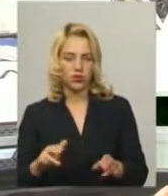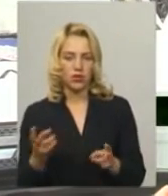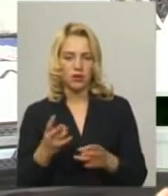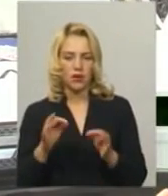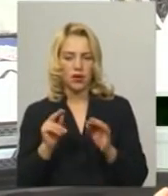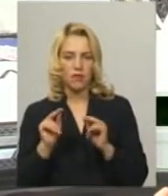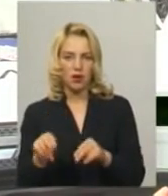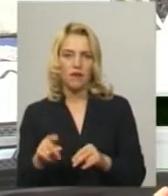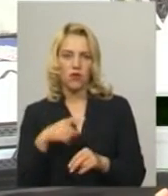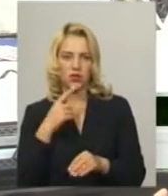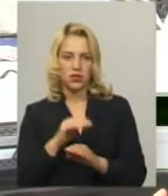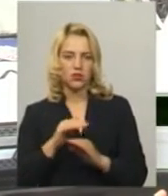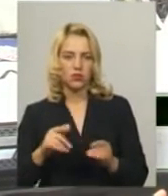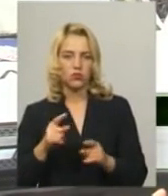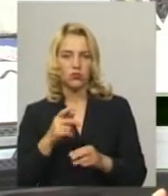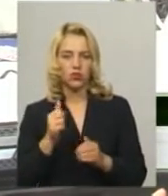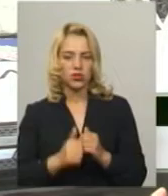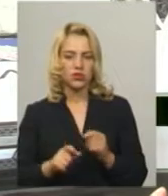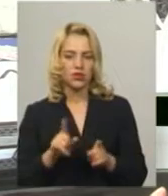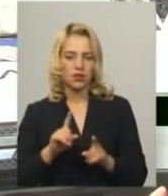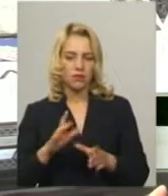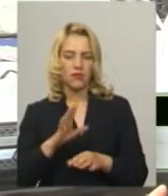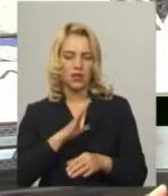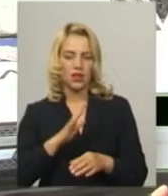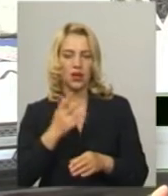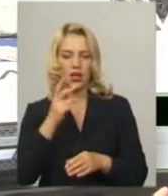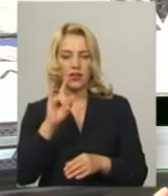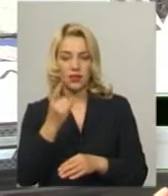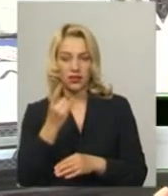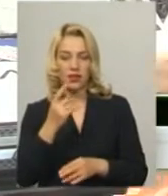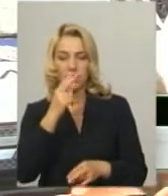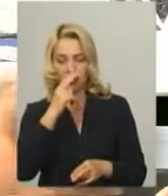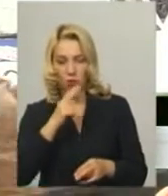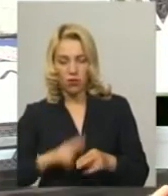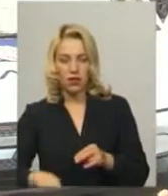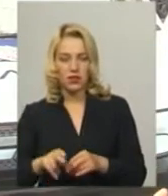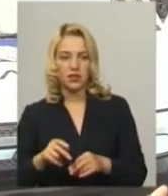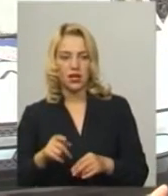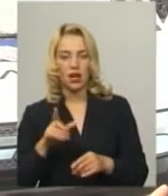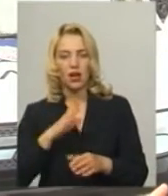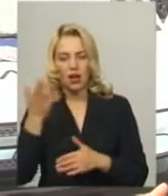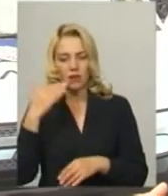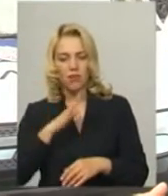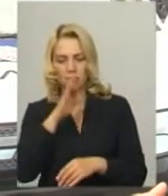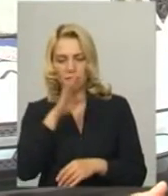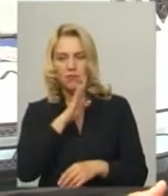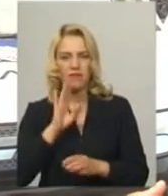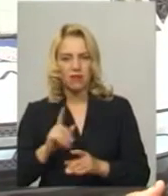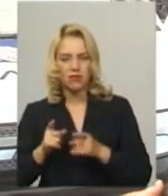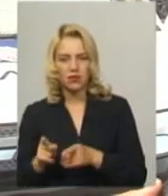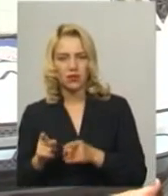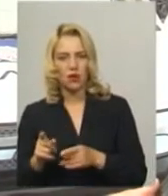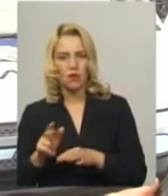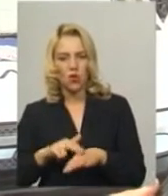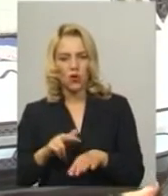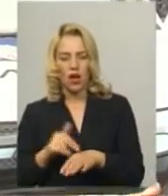говорити правду. Тому що дуже часто бувають випадки, коли дитина загубилася, її лякали поліцією, і тоді дитина десь ховається вже від